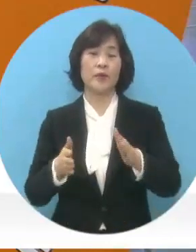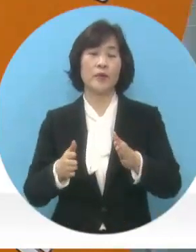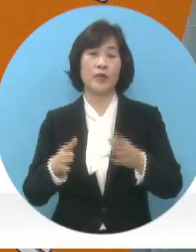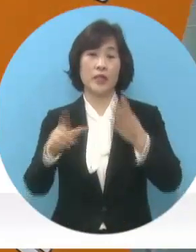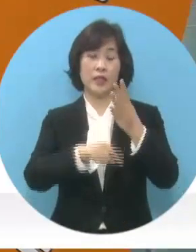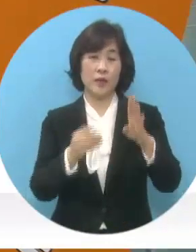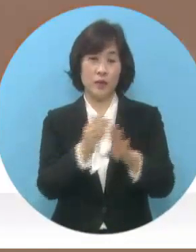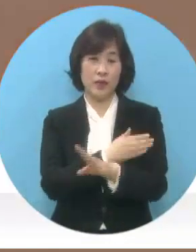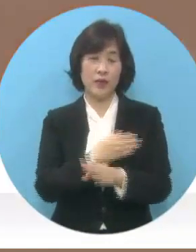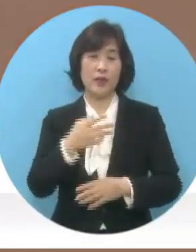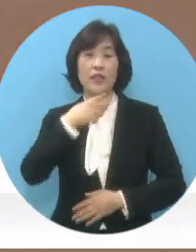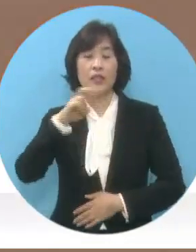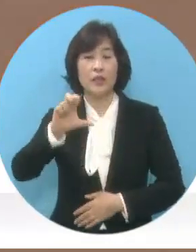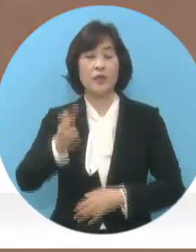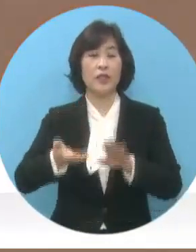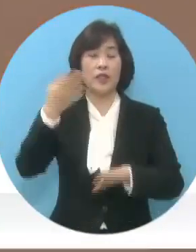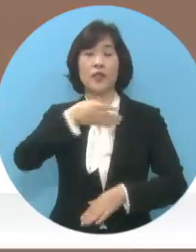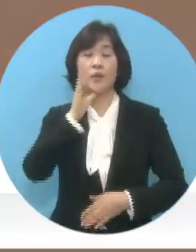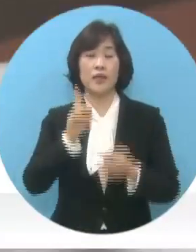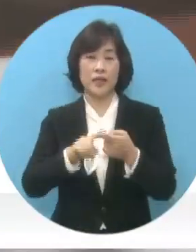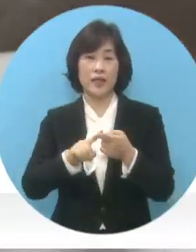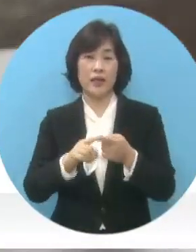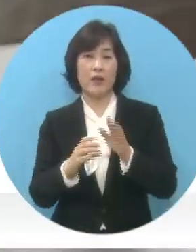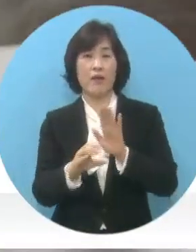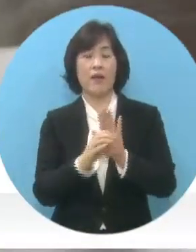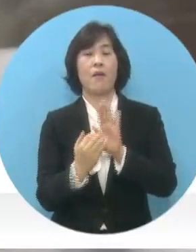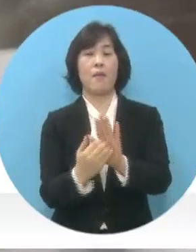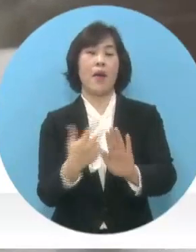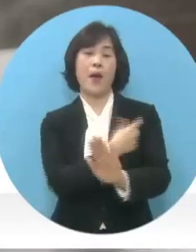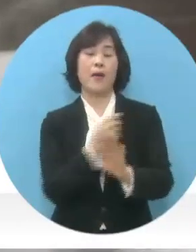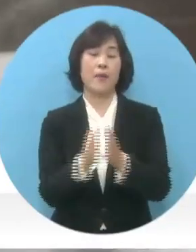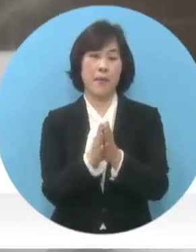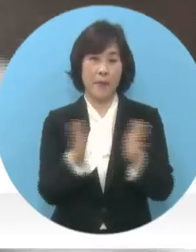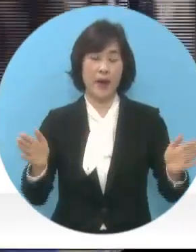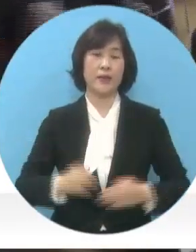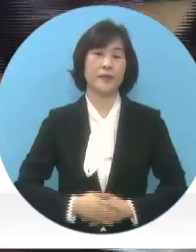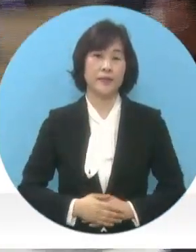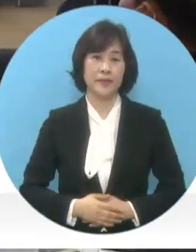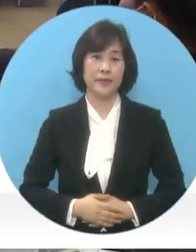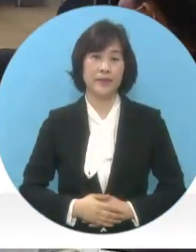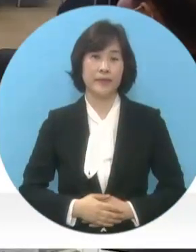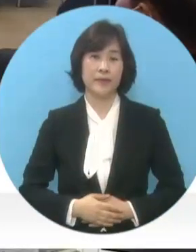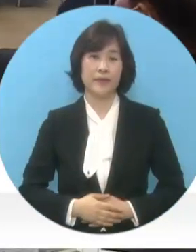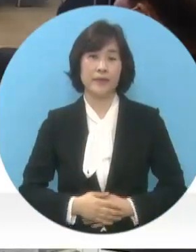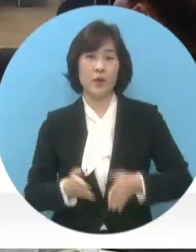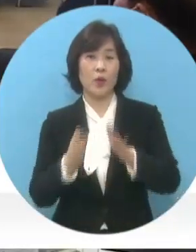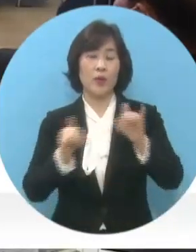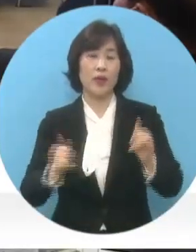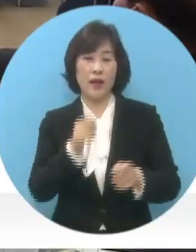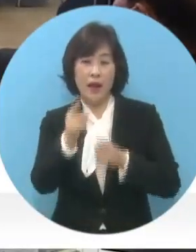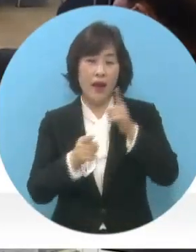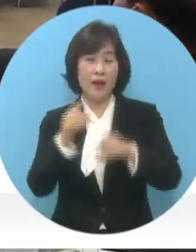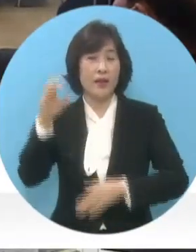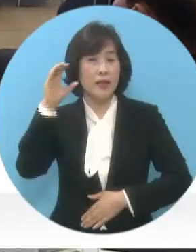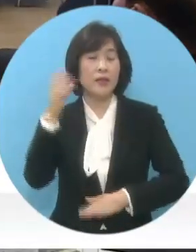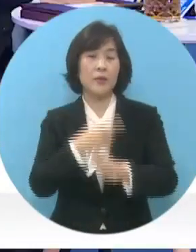달부터 75세 이상 어르신을 대상으로 코로나19 백신 접종을 시작합니다. 도민의 생생한 목소리를 듣기